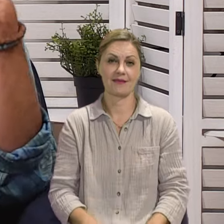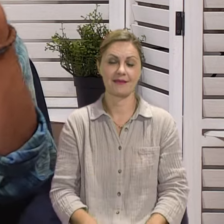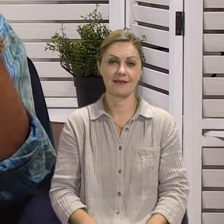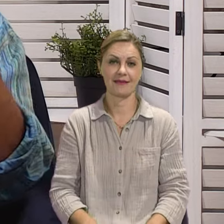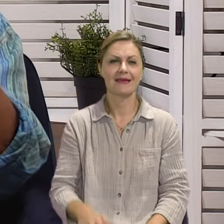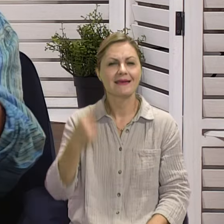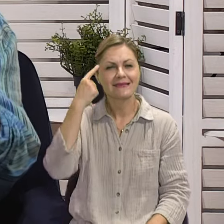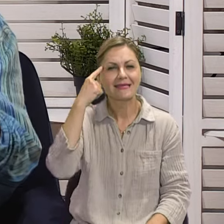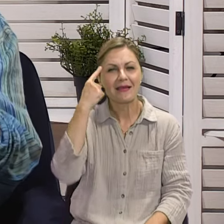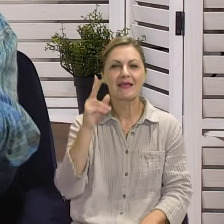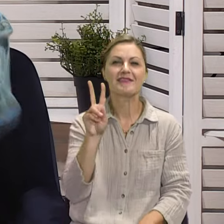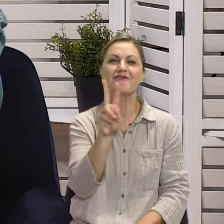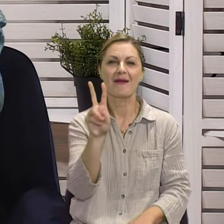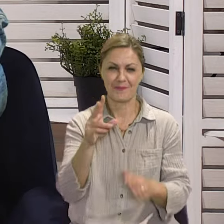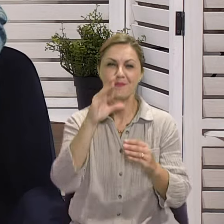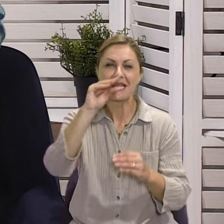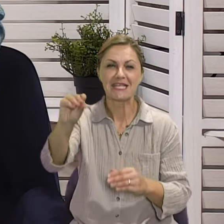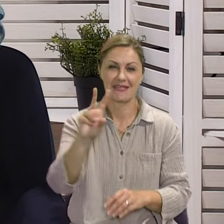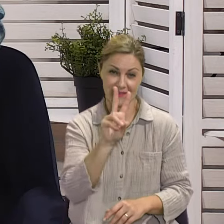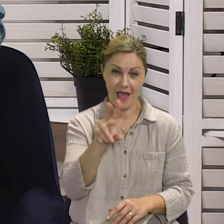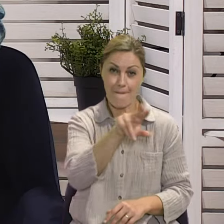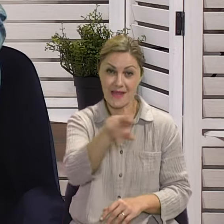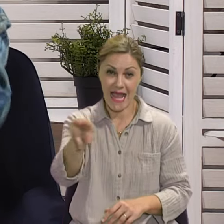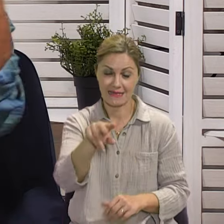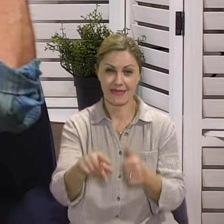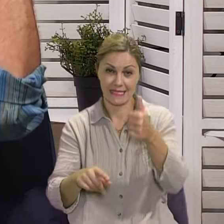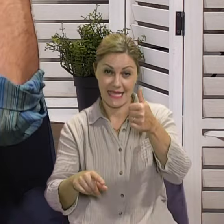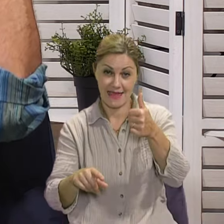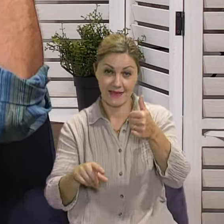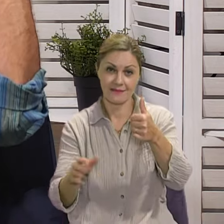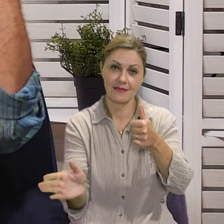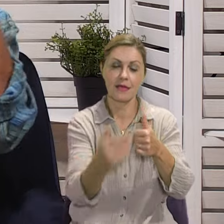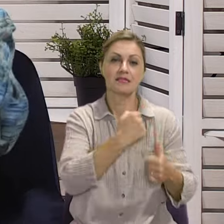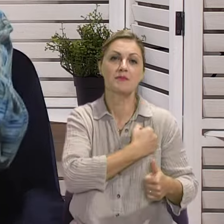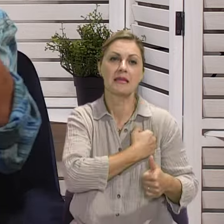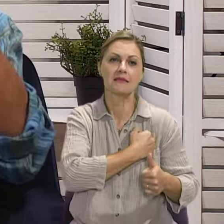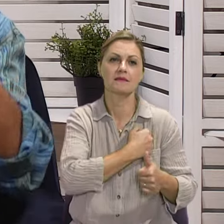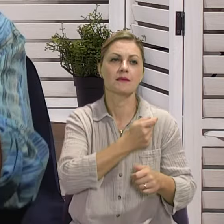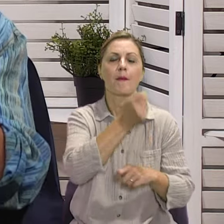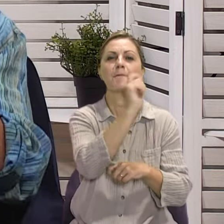kad dođe dva brata, jedan je vječito na mulu u Splitu, a drugi se slomio po